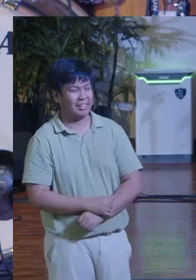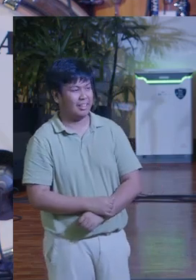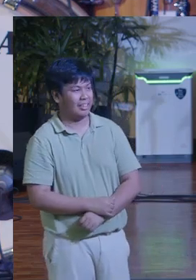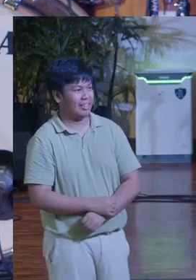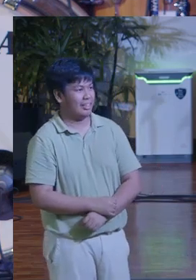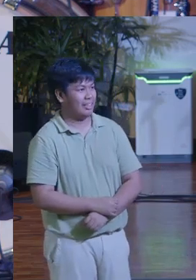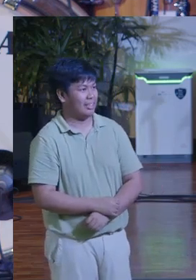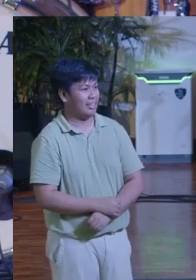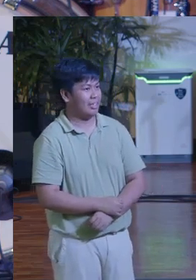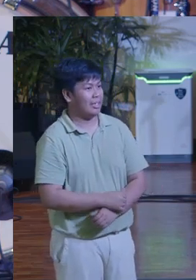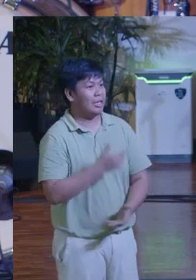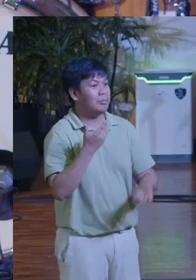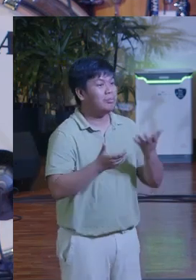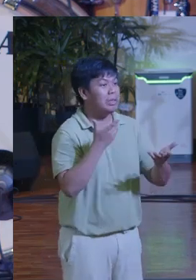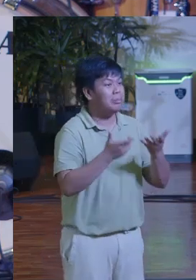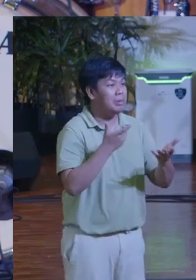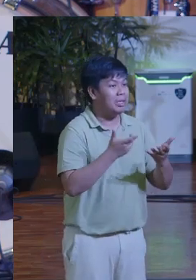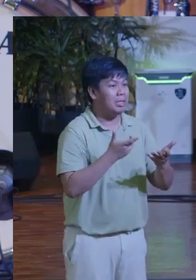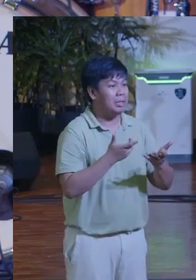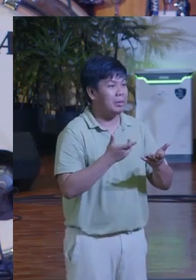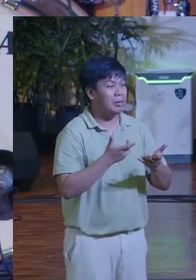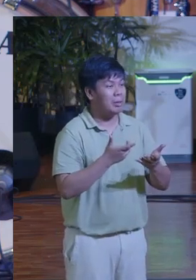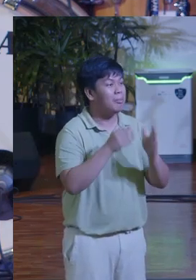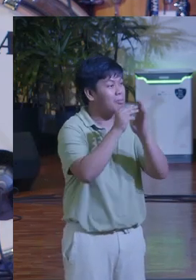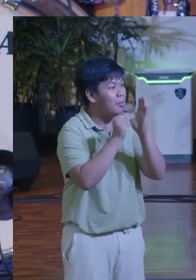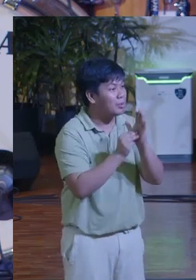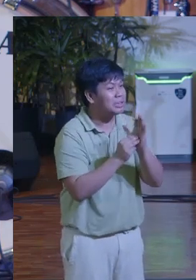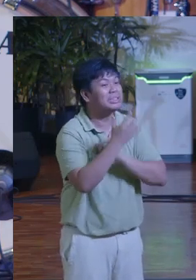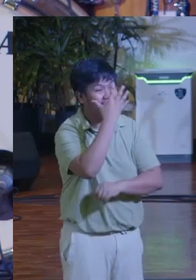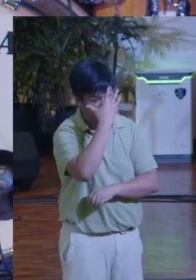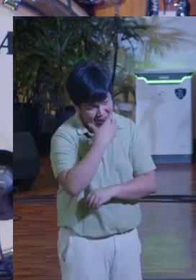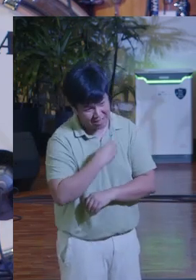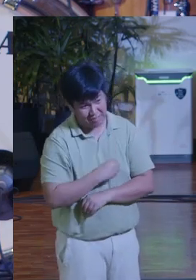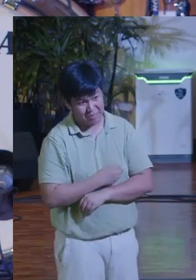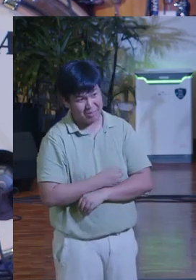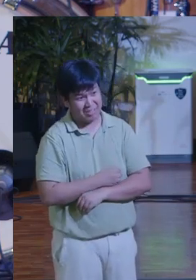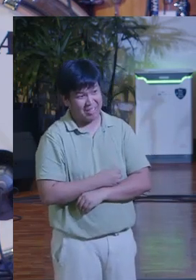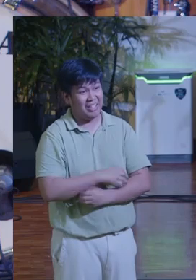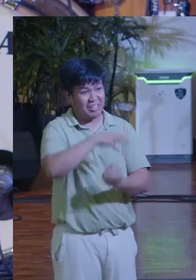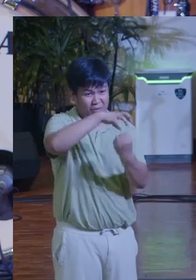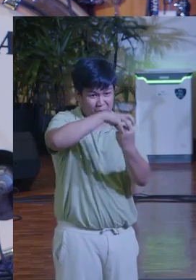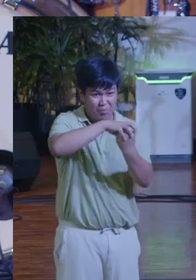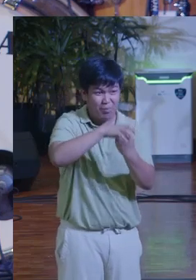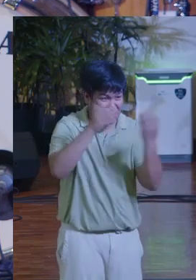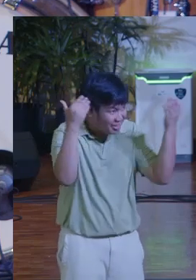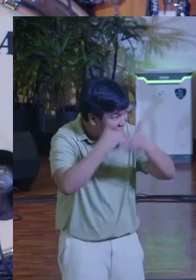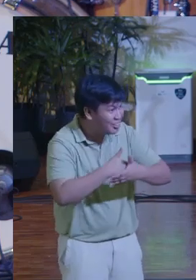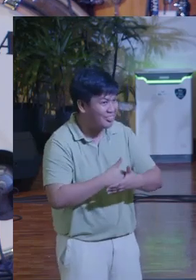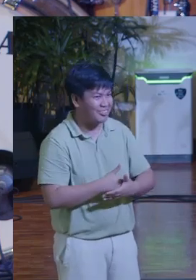Malamang nalimpungatan siya dahil madilim siguro dun sa loob ng basket.